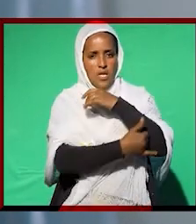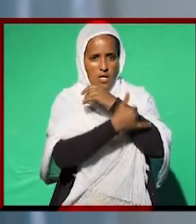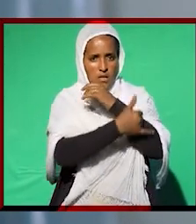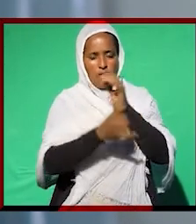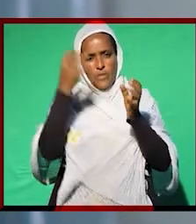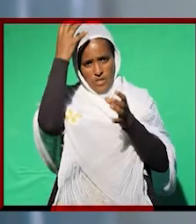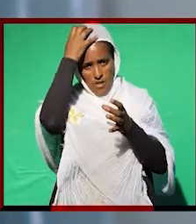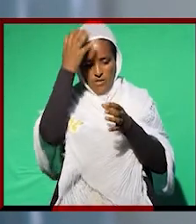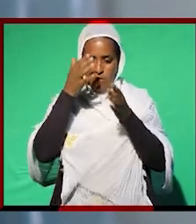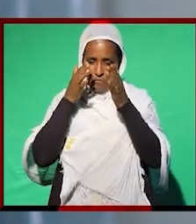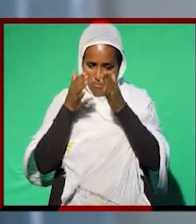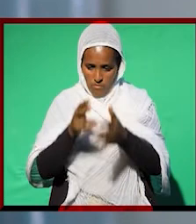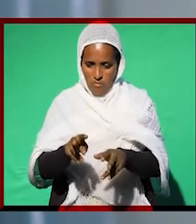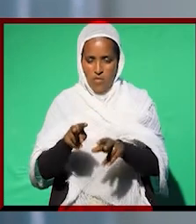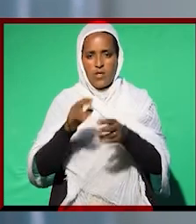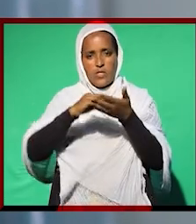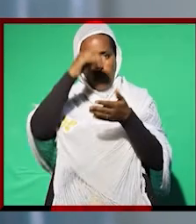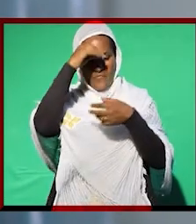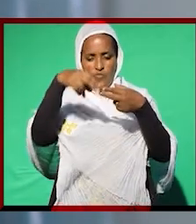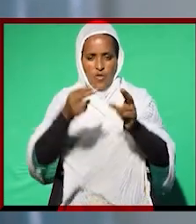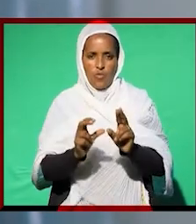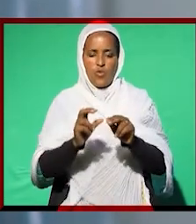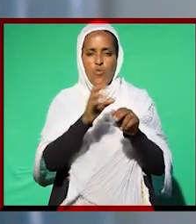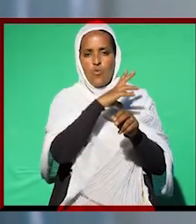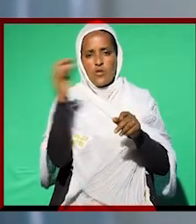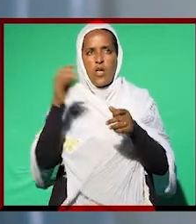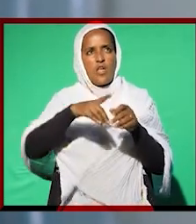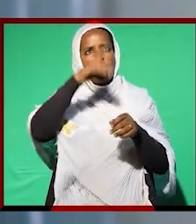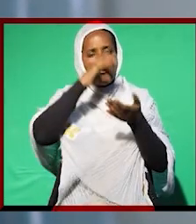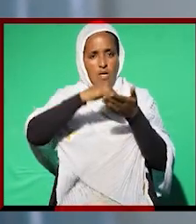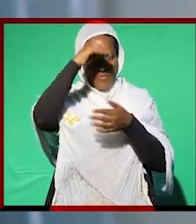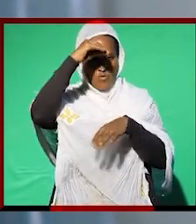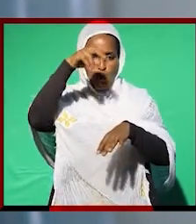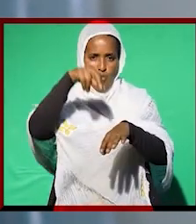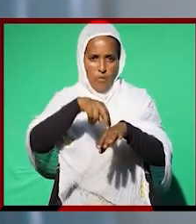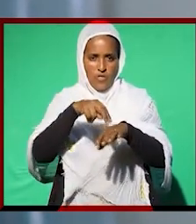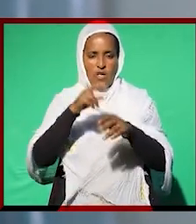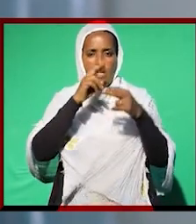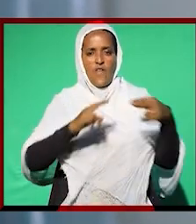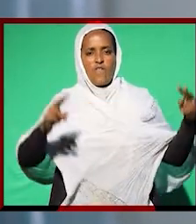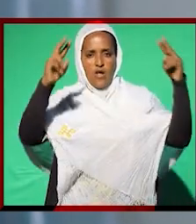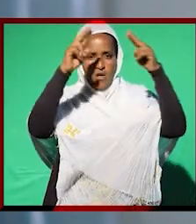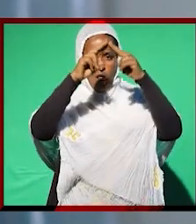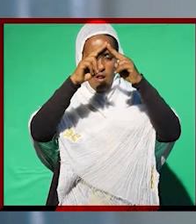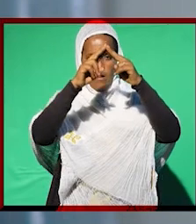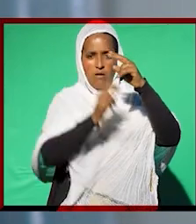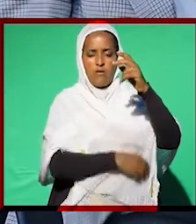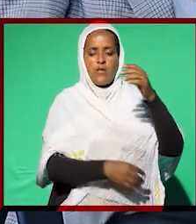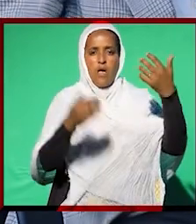መንግስታትም የክልል የሚመለከታቸው የትምህርት ቢሮና ኦፍኮርስ የከፍተኛ ትምህርት ተቋማትን